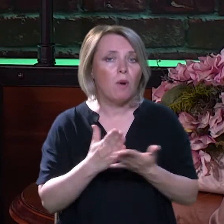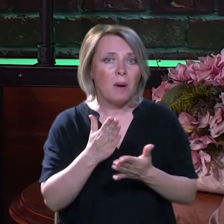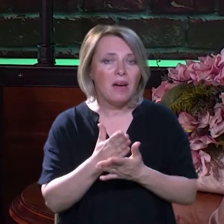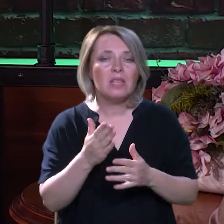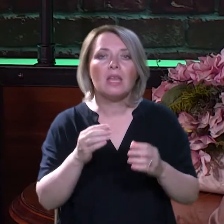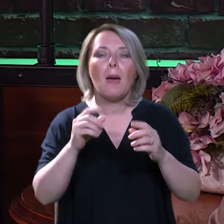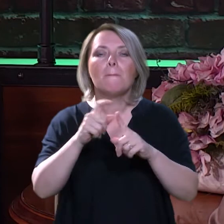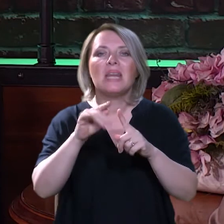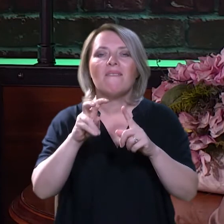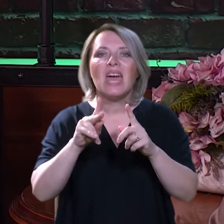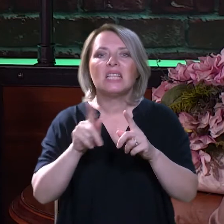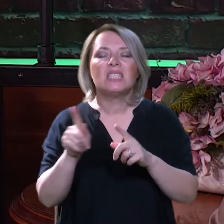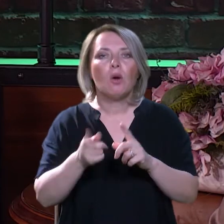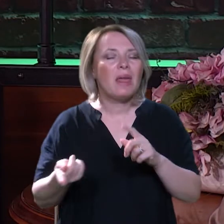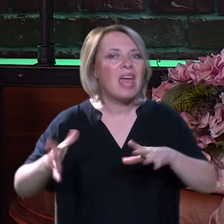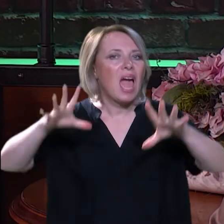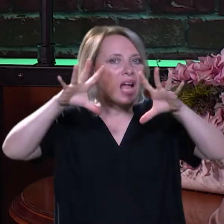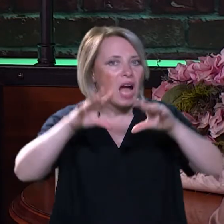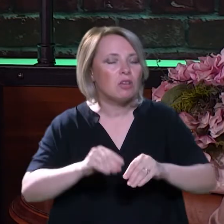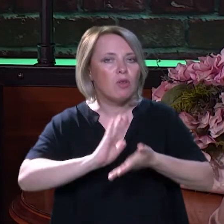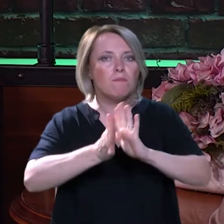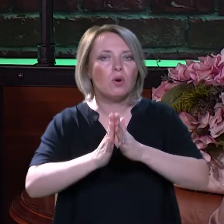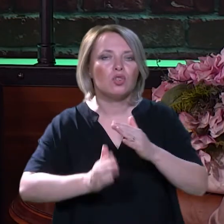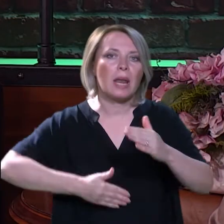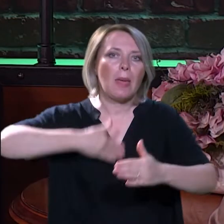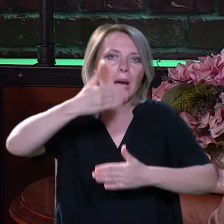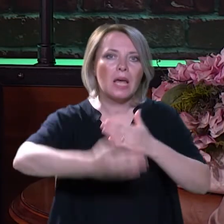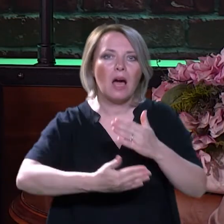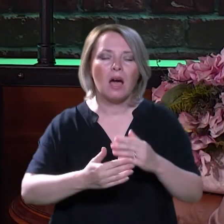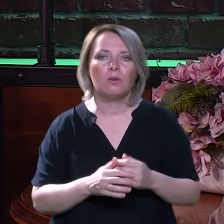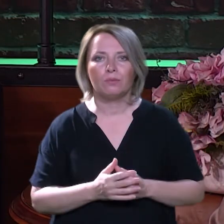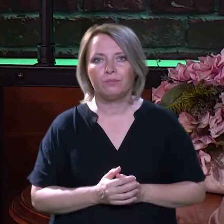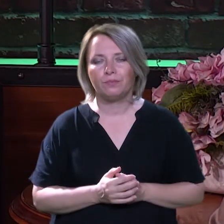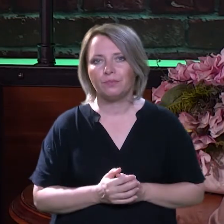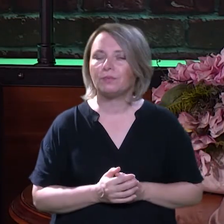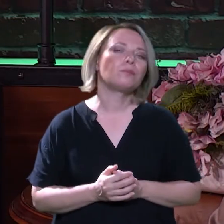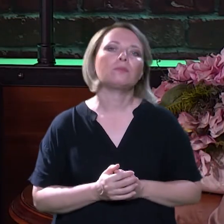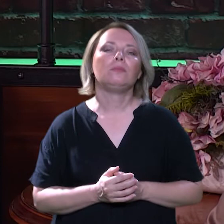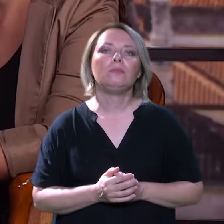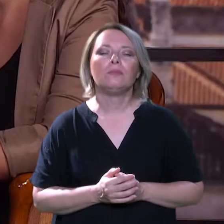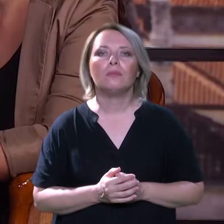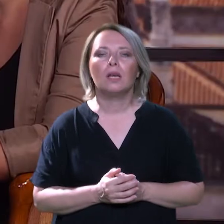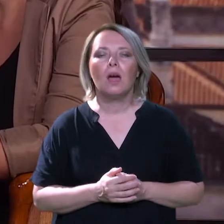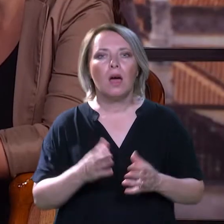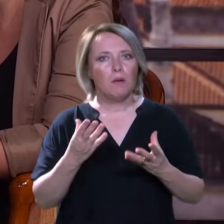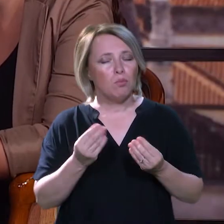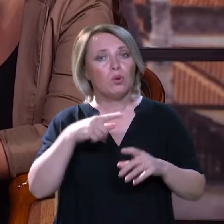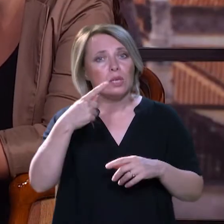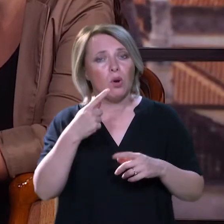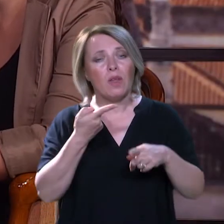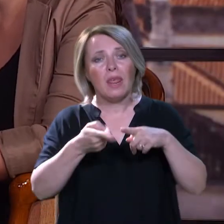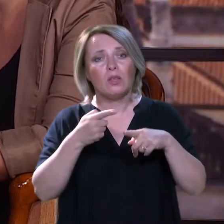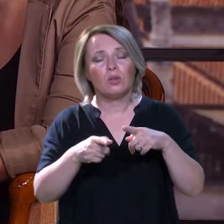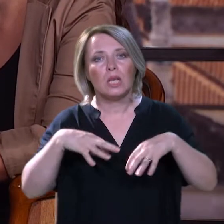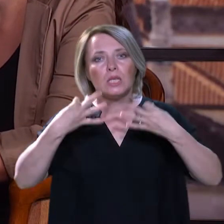manje bavimo onim gašenjem požara kada do toga dođe, jer to je nekako, nažalost, češća opcija. Konstantno se govori